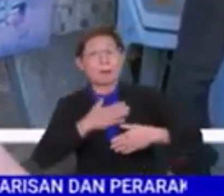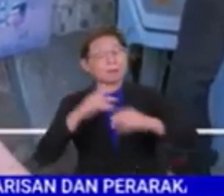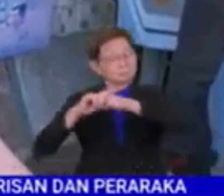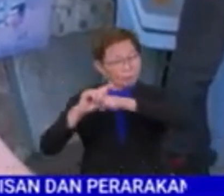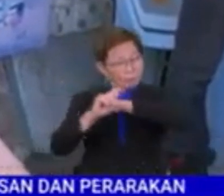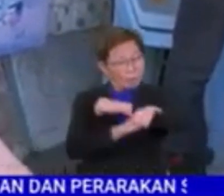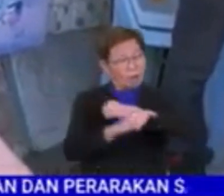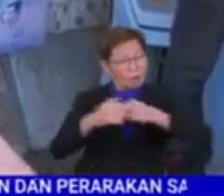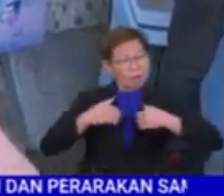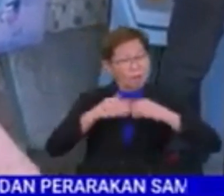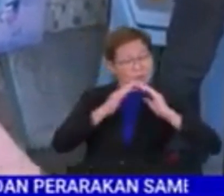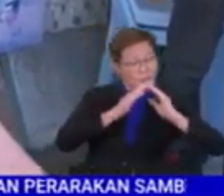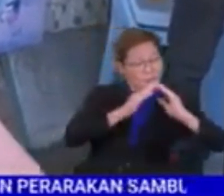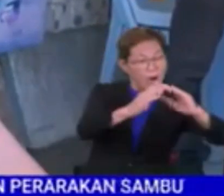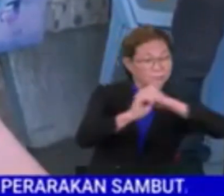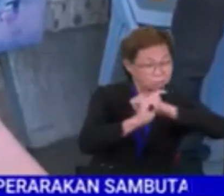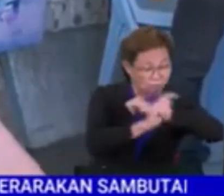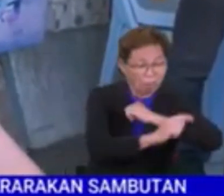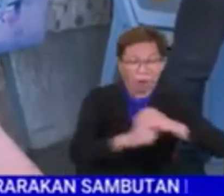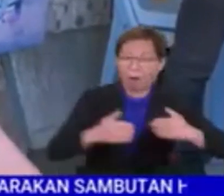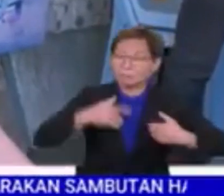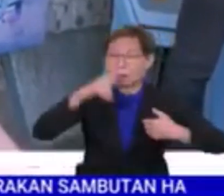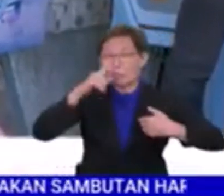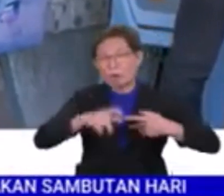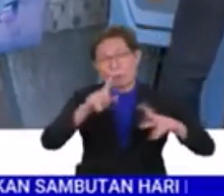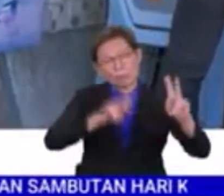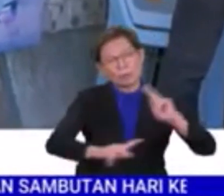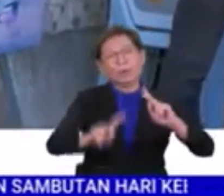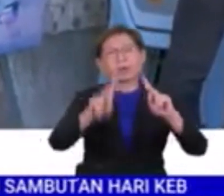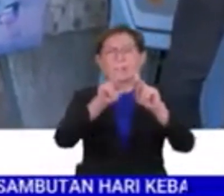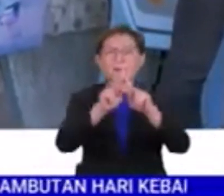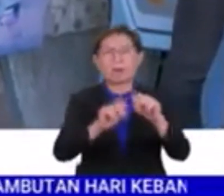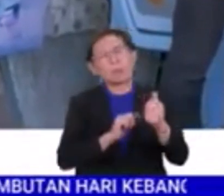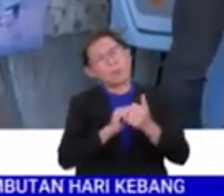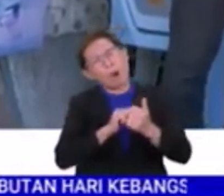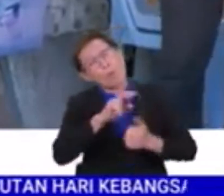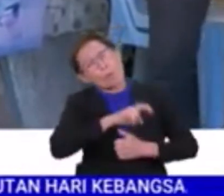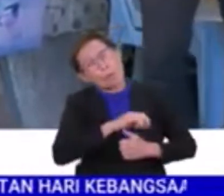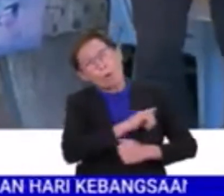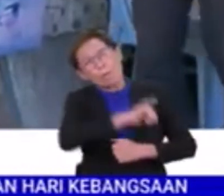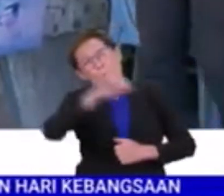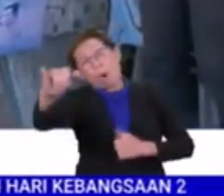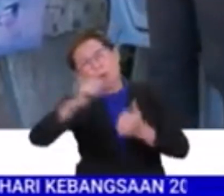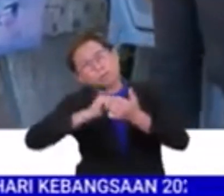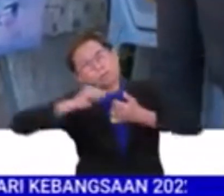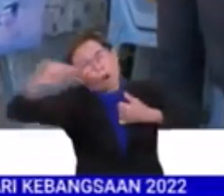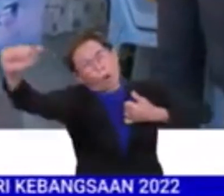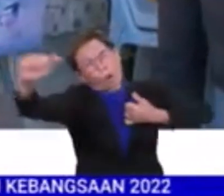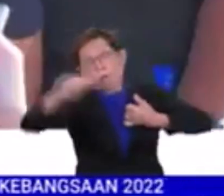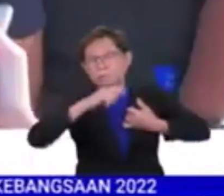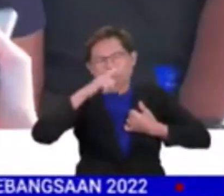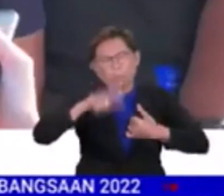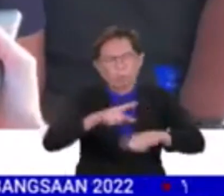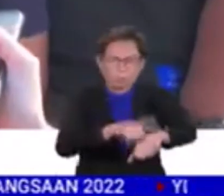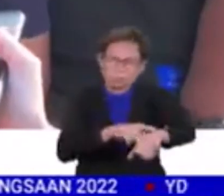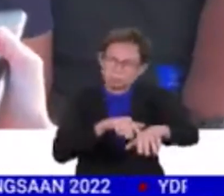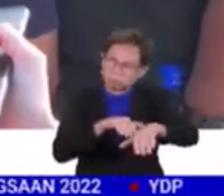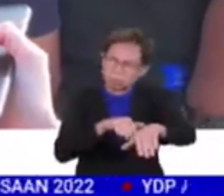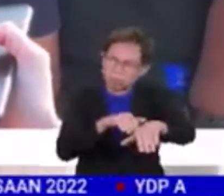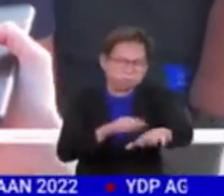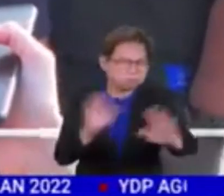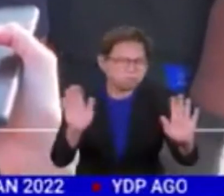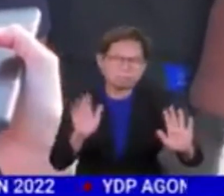ada. Jadi tak perlulah penduduk kampung nak pergi jauh-jauh, nak masa nak jam lagi. Memang sepakat